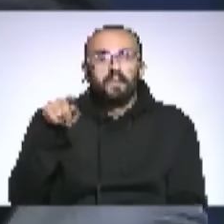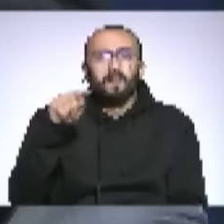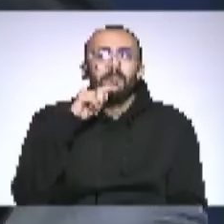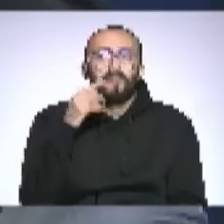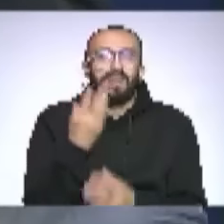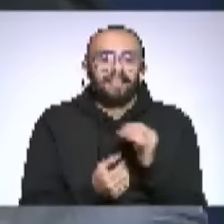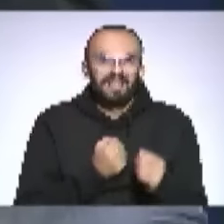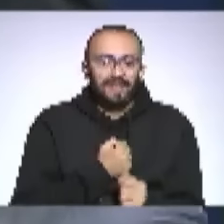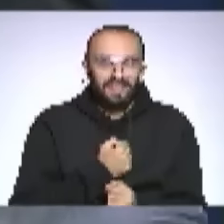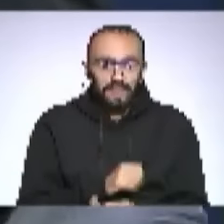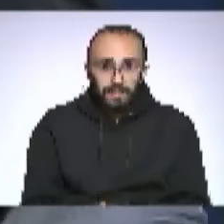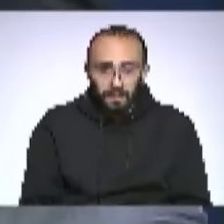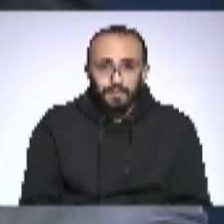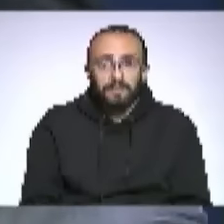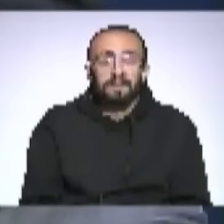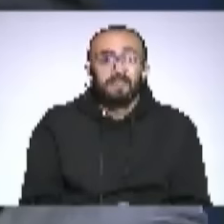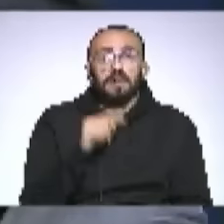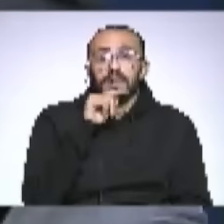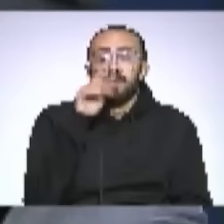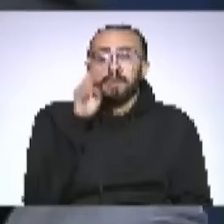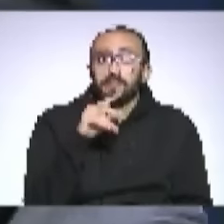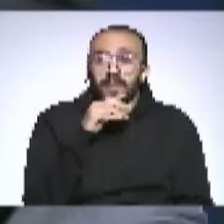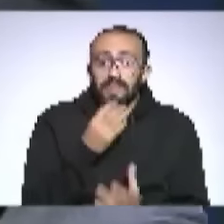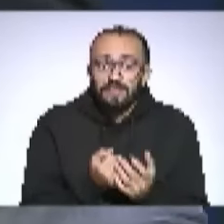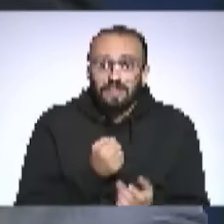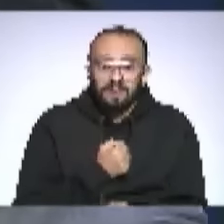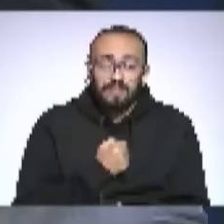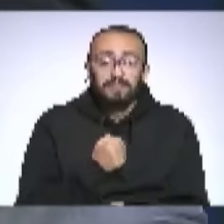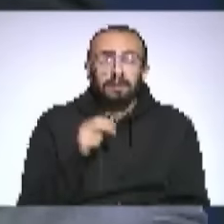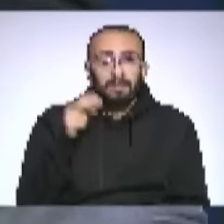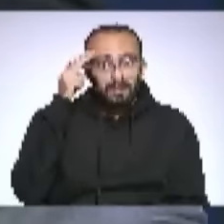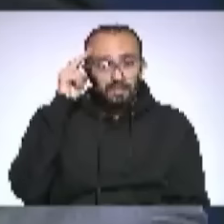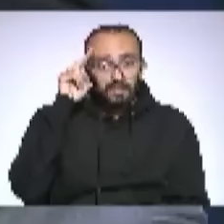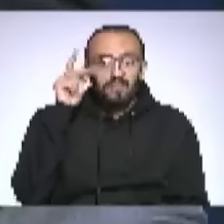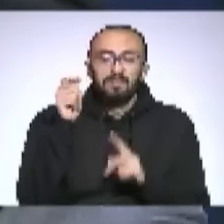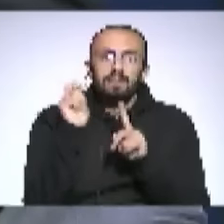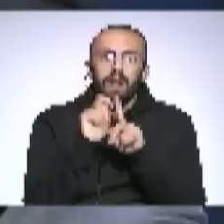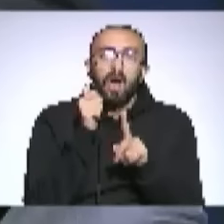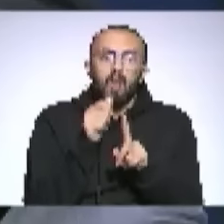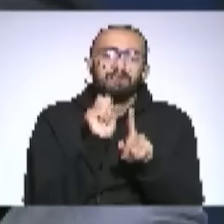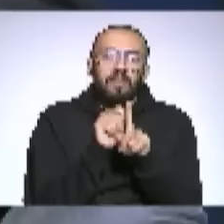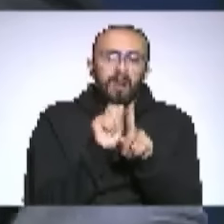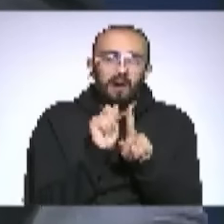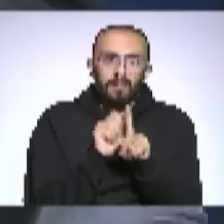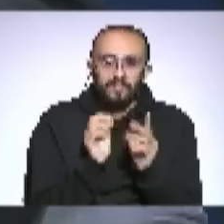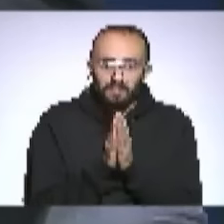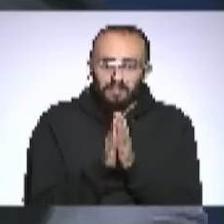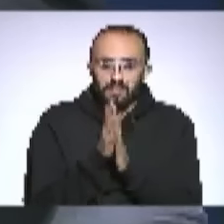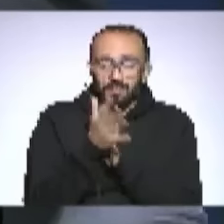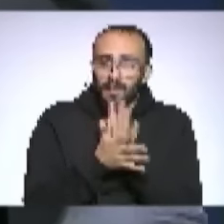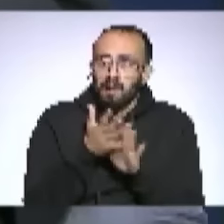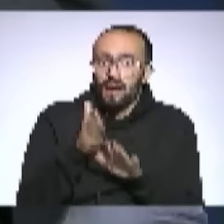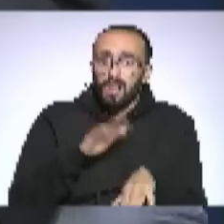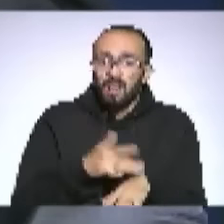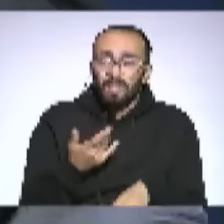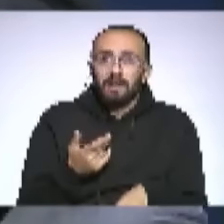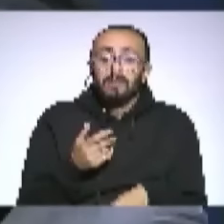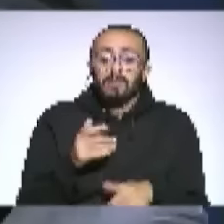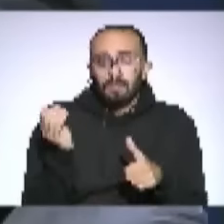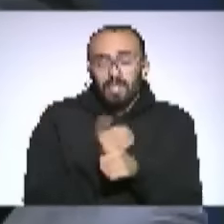وبنتنا بتقدم نموذج طيب لتصحيح بعض المفاهيم فلما بتتكلم تقول